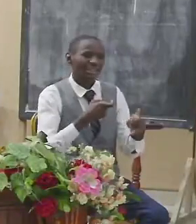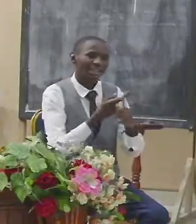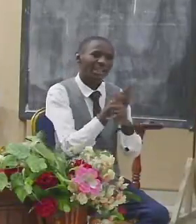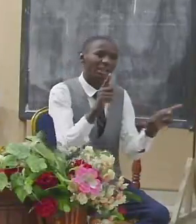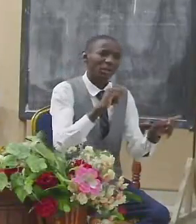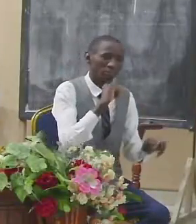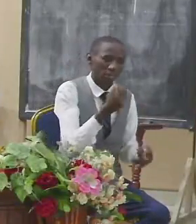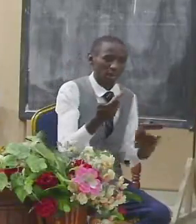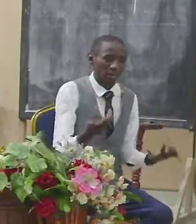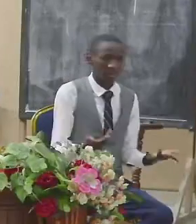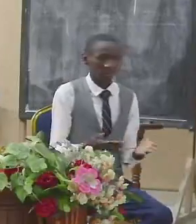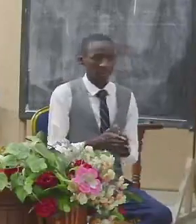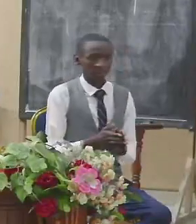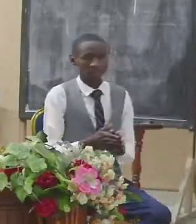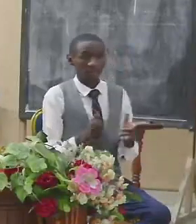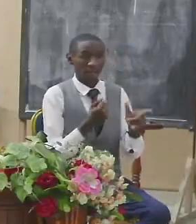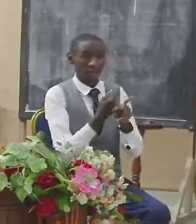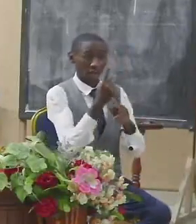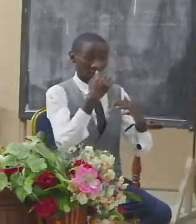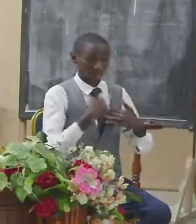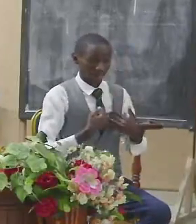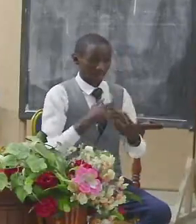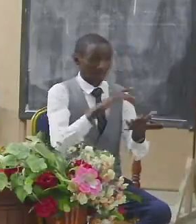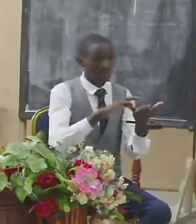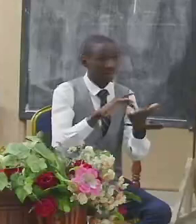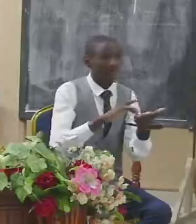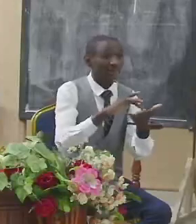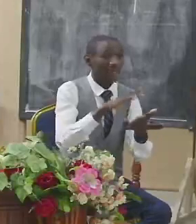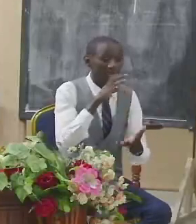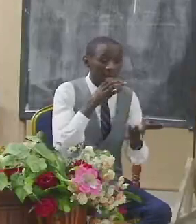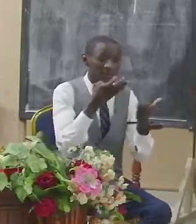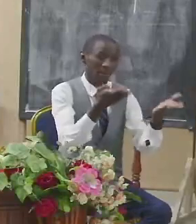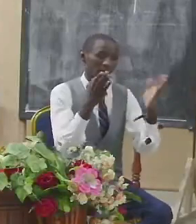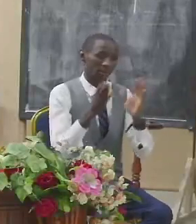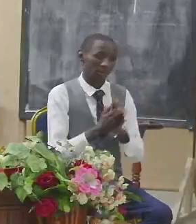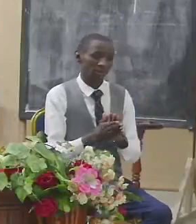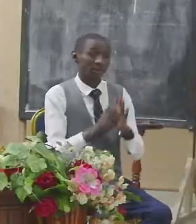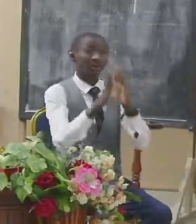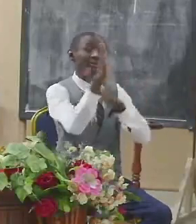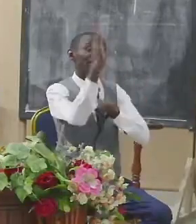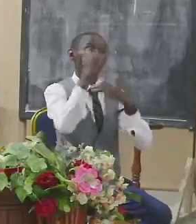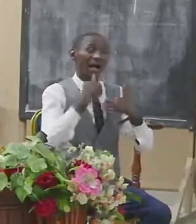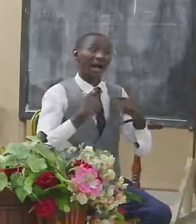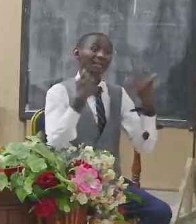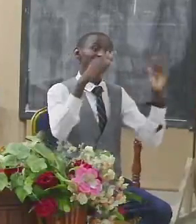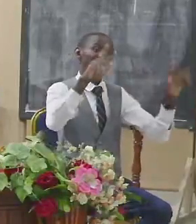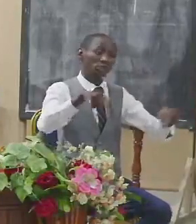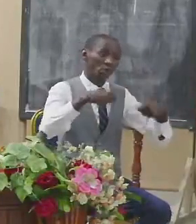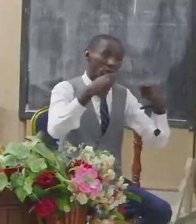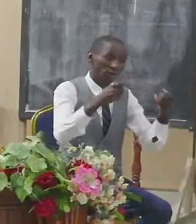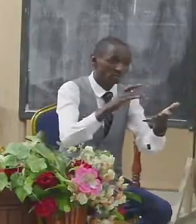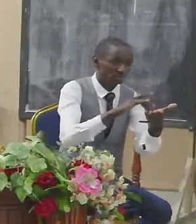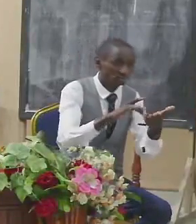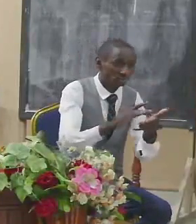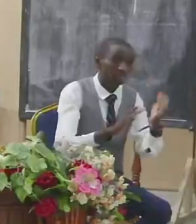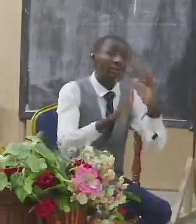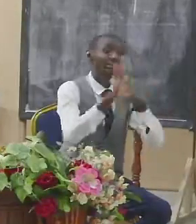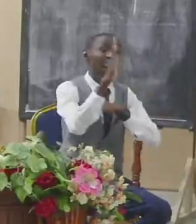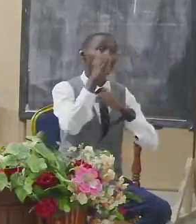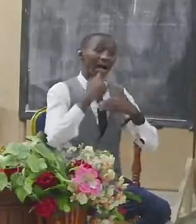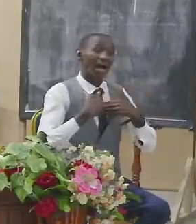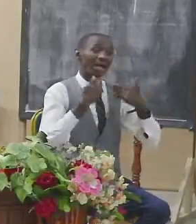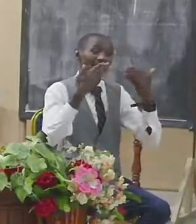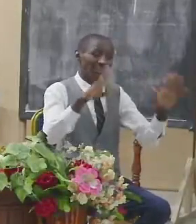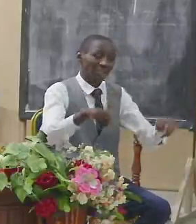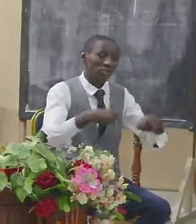japo kuko dawa. Mais le médicament est là. Dawa iko. Il a déjà donné le médicament. Mungu alisha pana dawa. Il a déjà donné la solution au